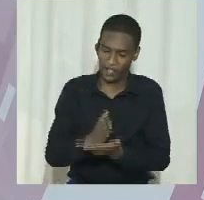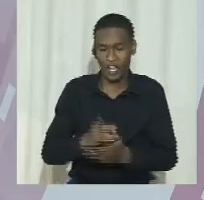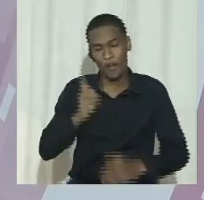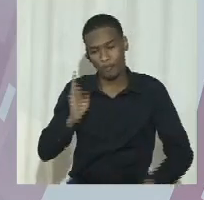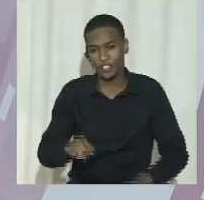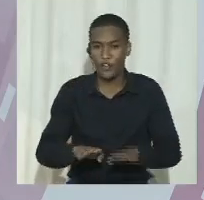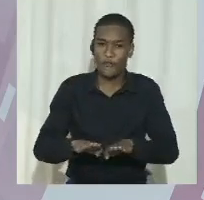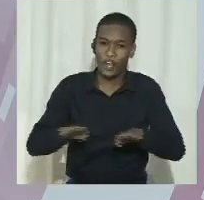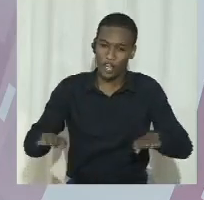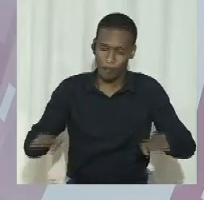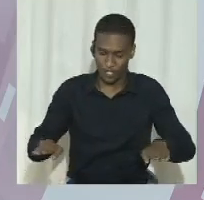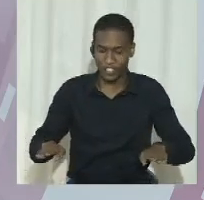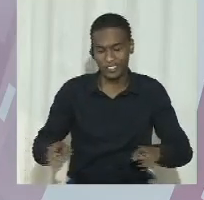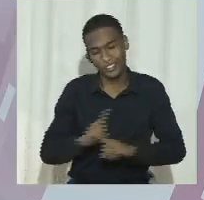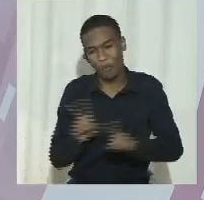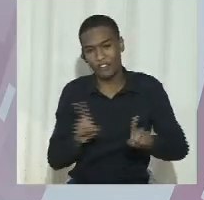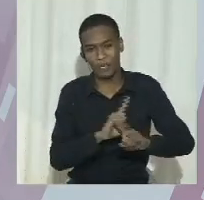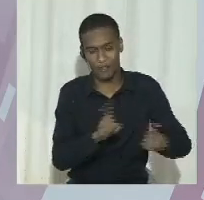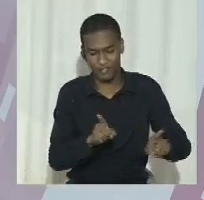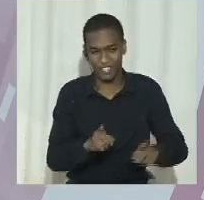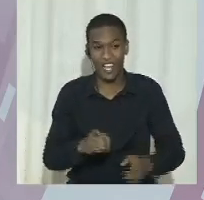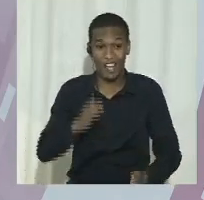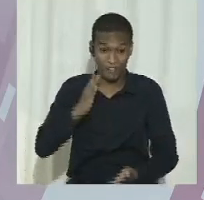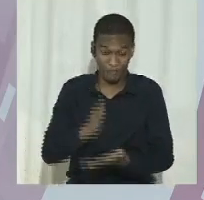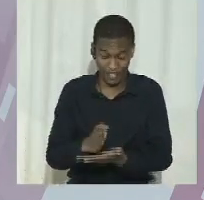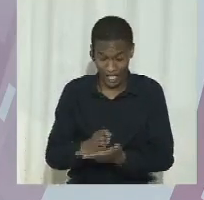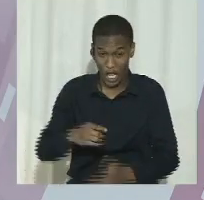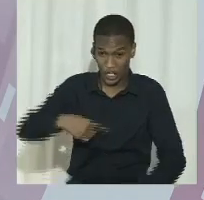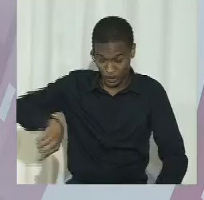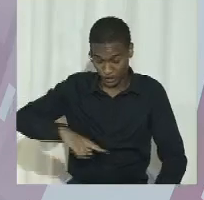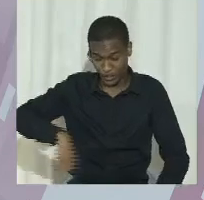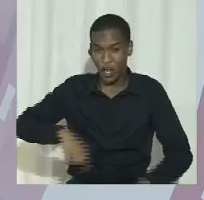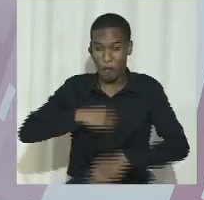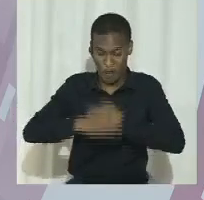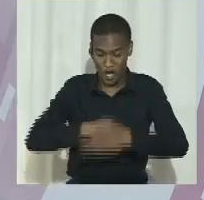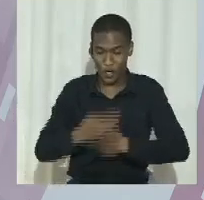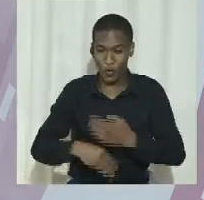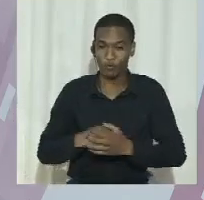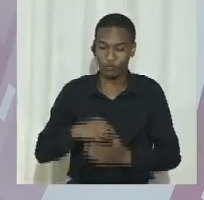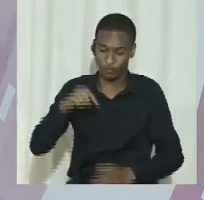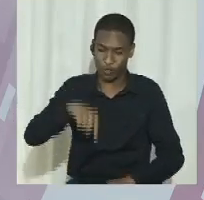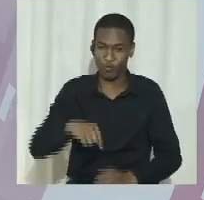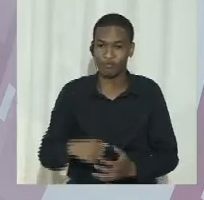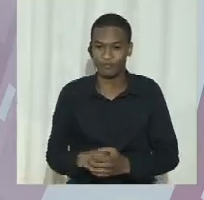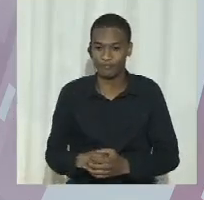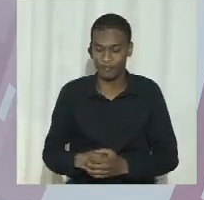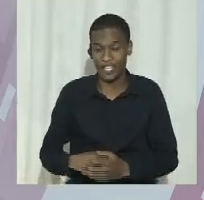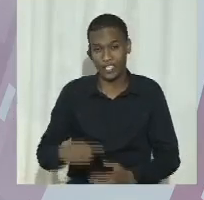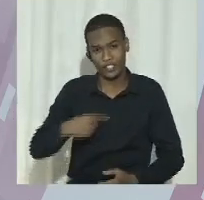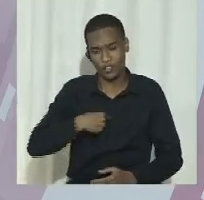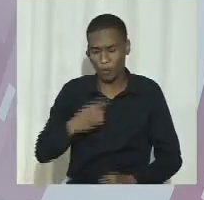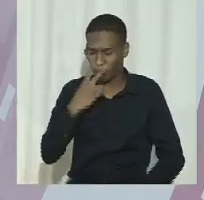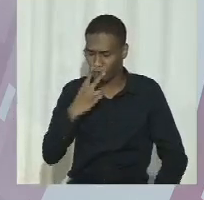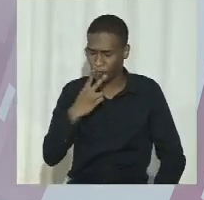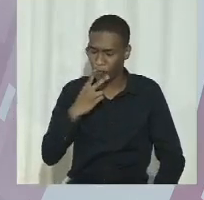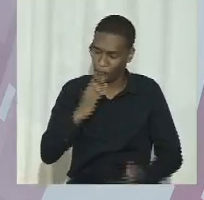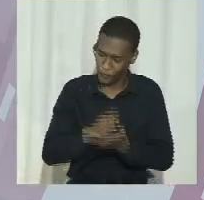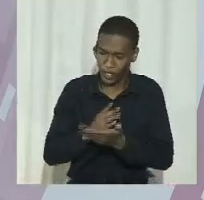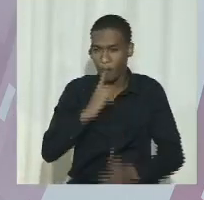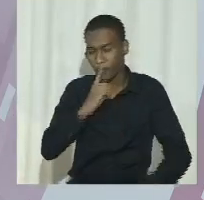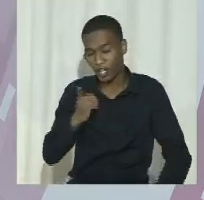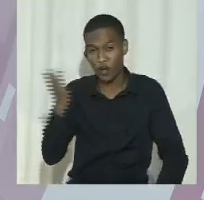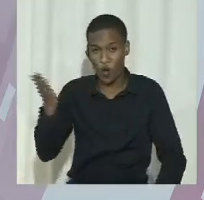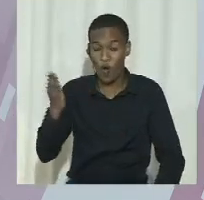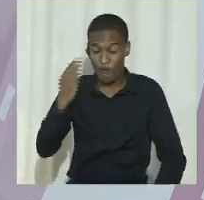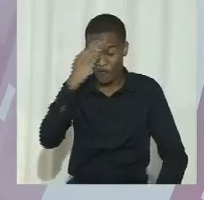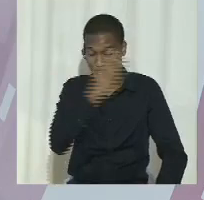maro samihafa izay efa apetratsika ary mariako fa ny